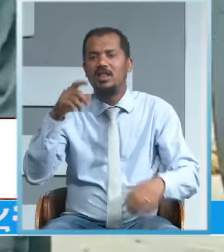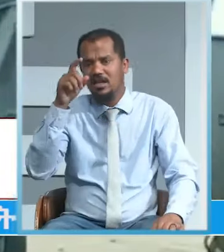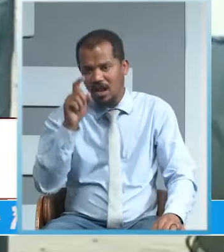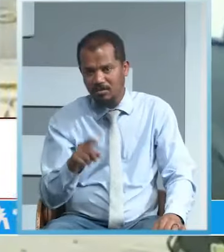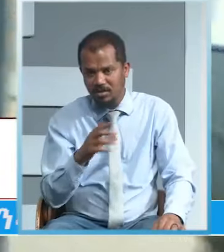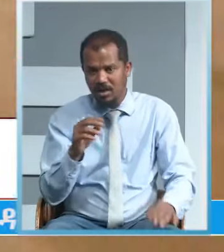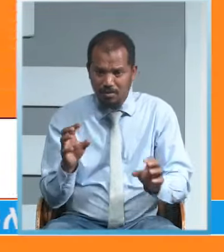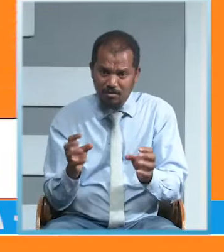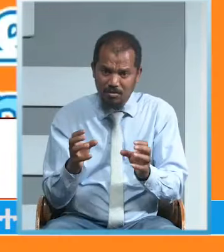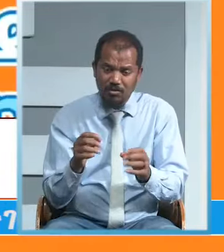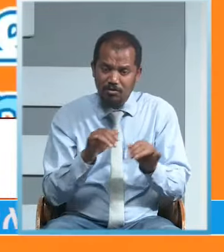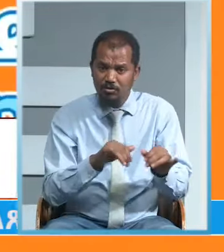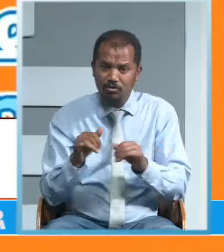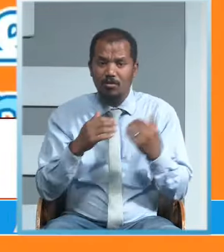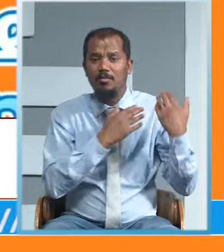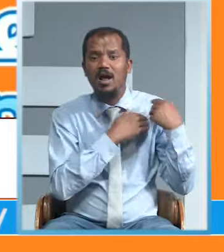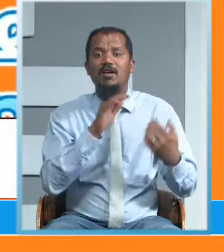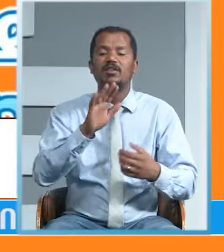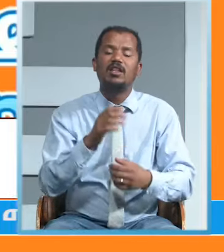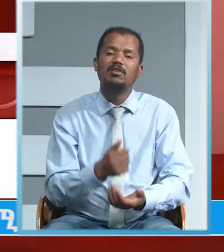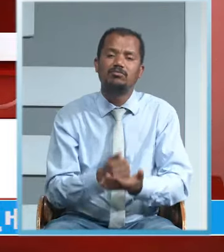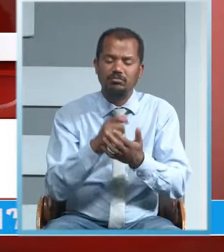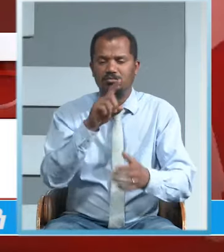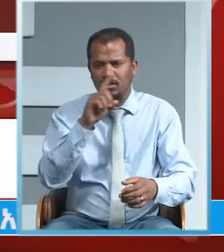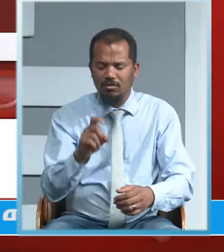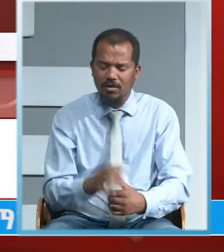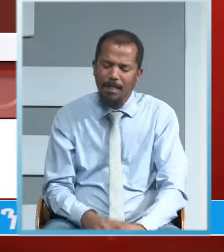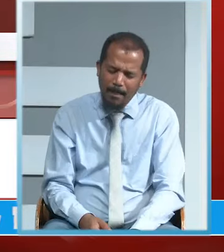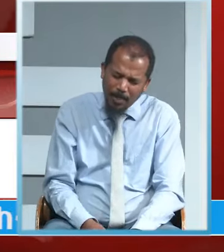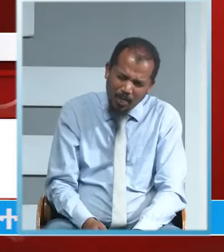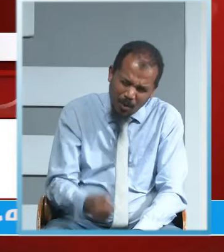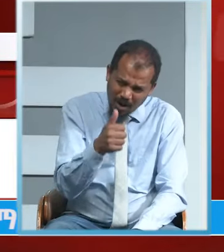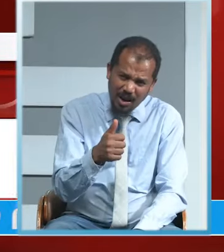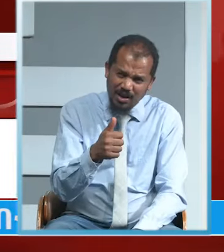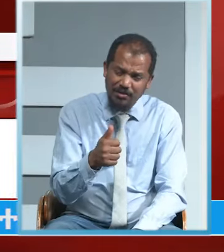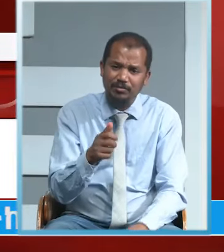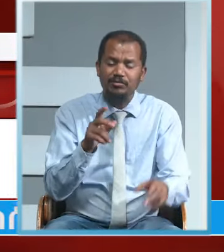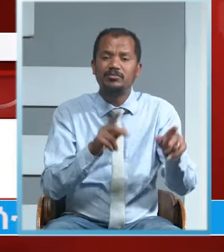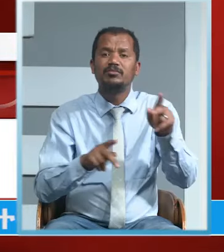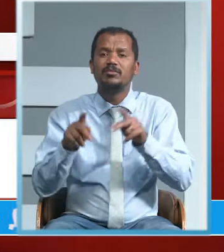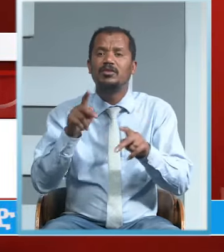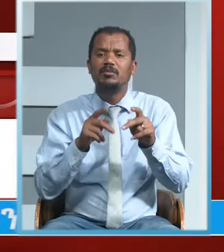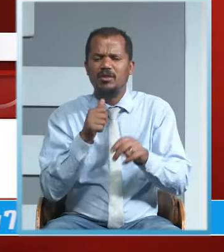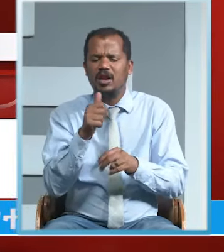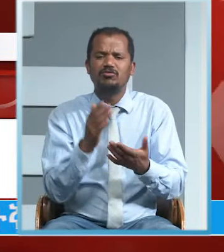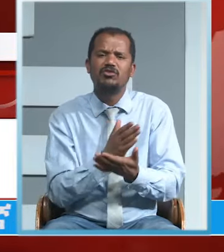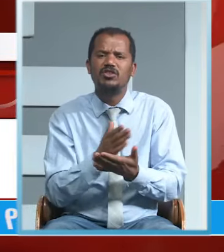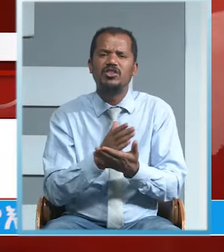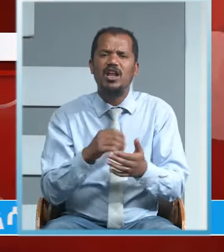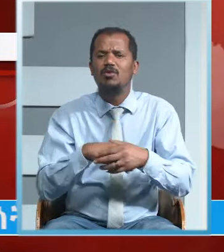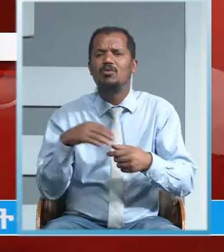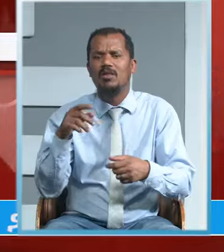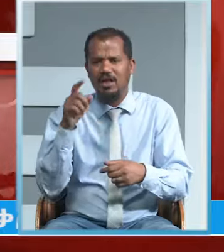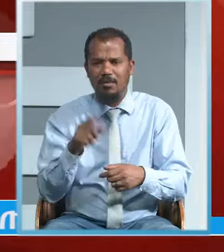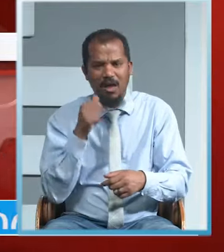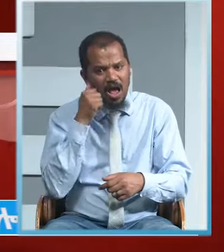እንዳለበትና ሚዲያዎችም እንዲሁ ኃላፊነታቸውን እንዲወጡ ጠይቀዋል። በዋናነት ህብረተሰቡ ራሱን ድርሻ ሊወጣ ይገባል። ያው